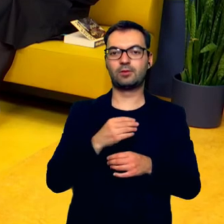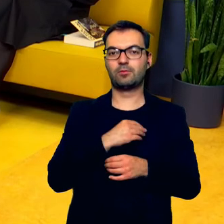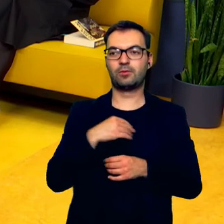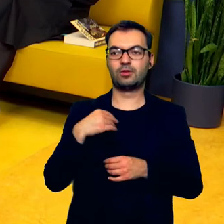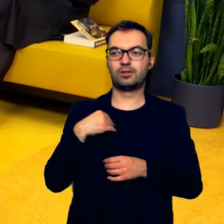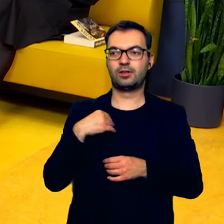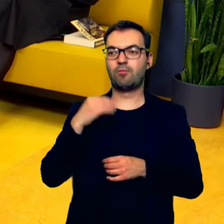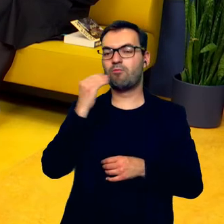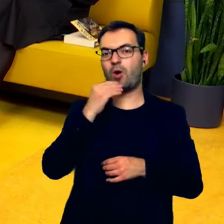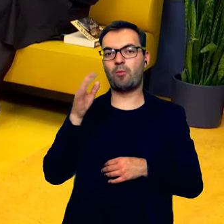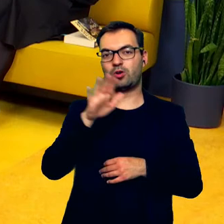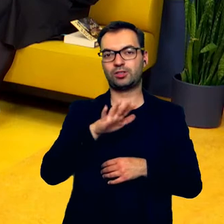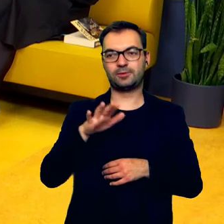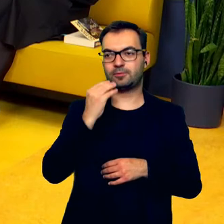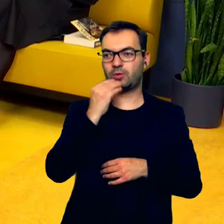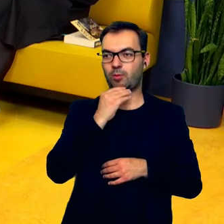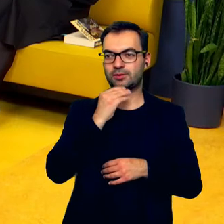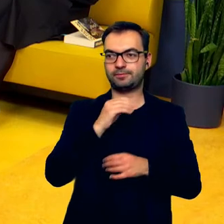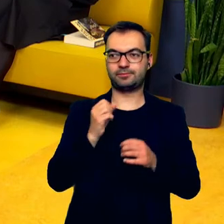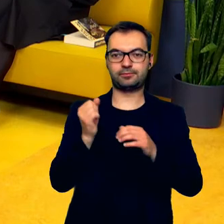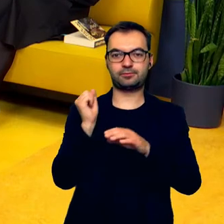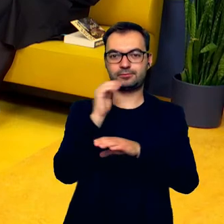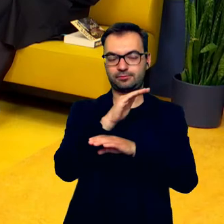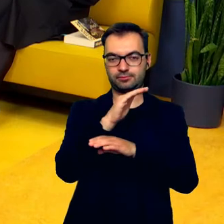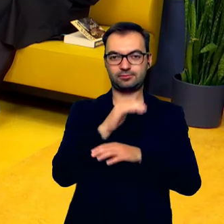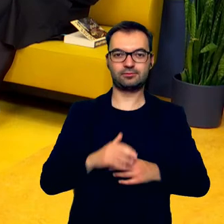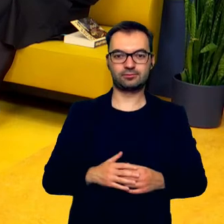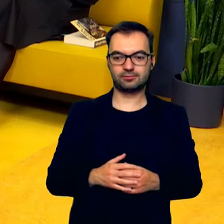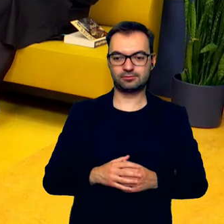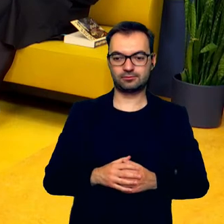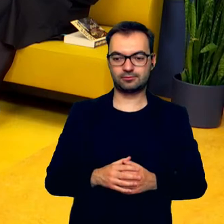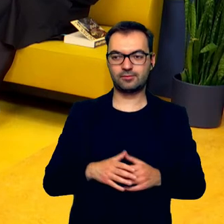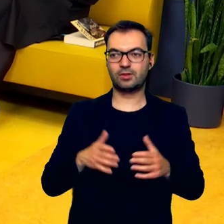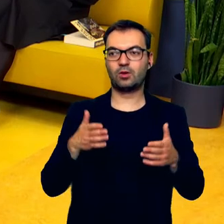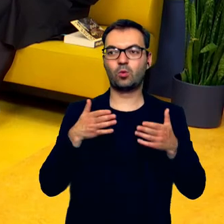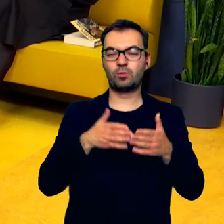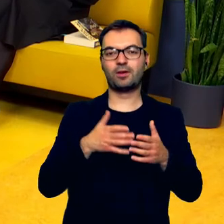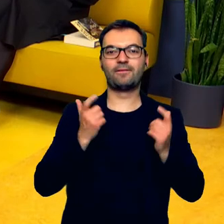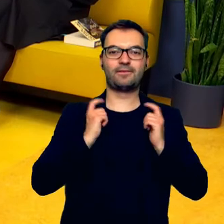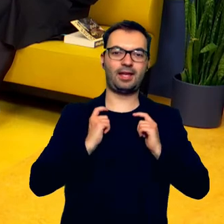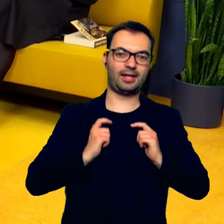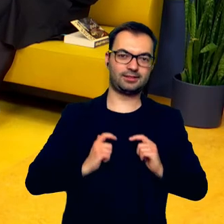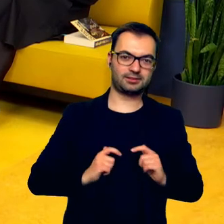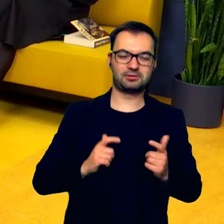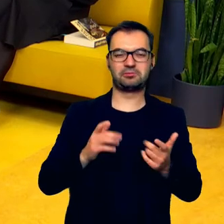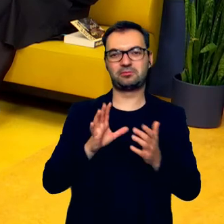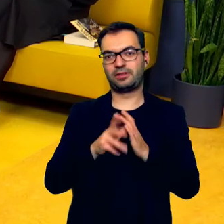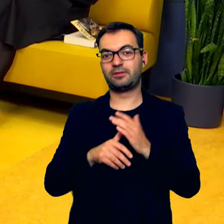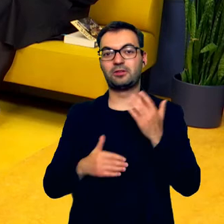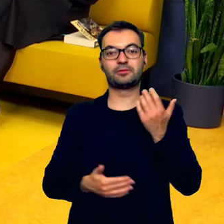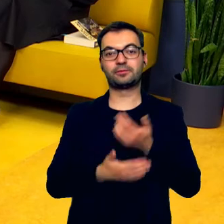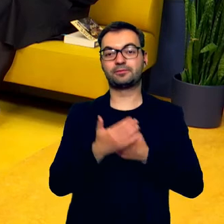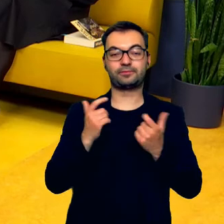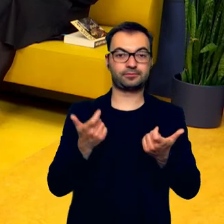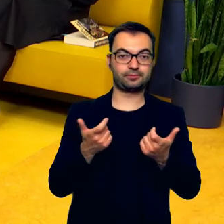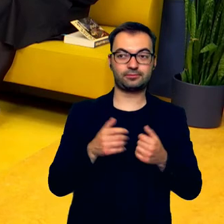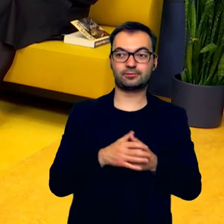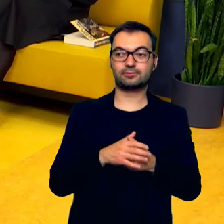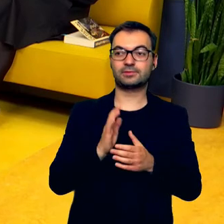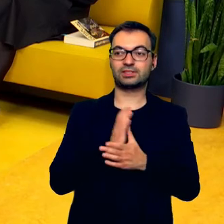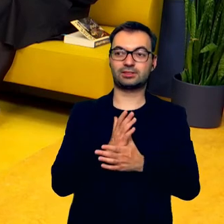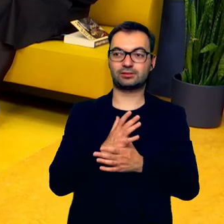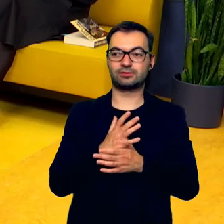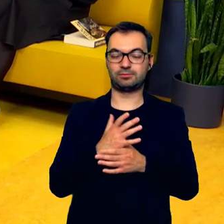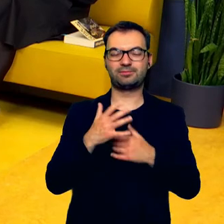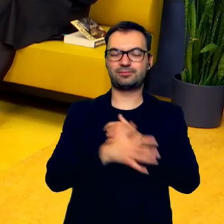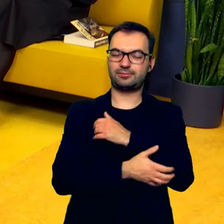polskiego Pomorza Zachodniego. Mhm. Były to groby wiejskie, groby w miasteczkach i wyszło, proszę sobie wyobrazić, średnia